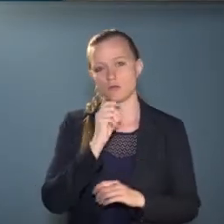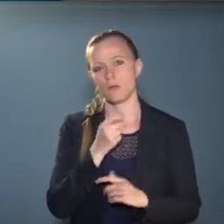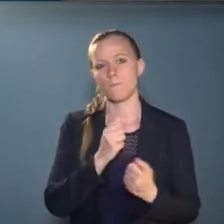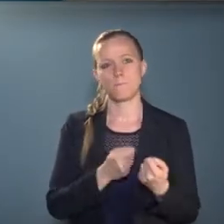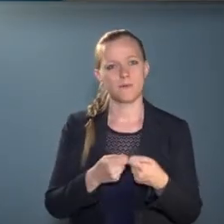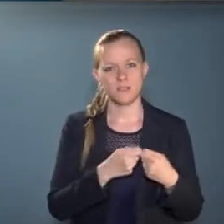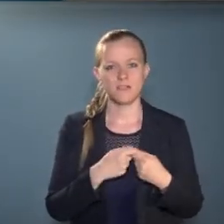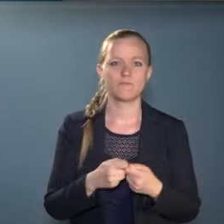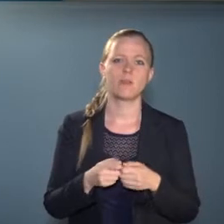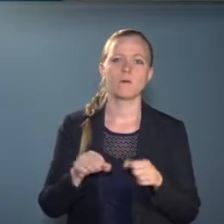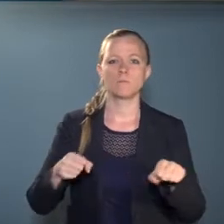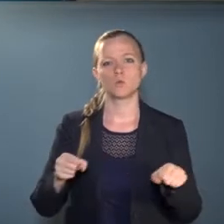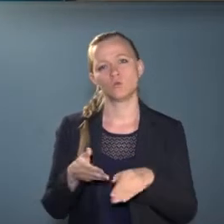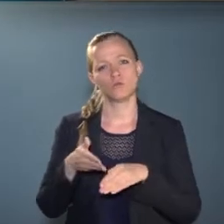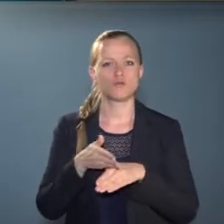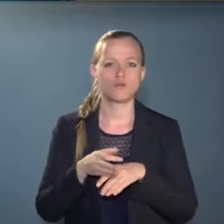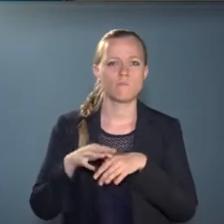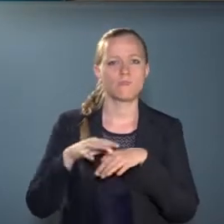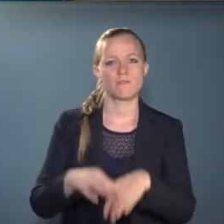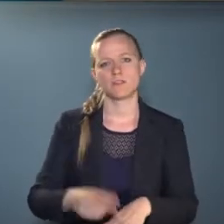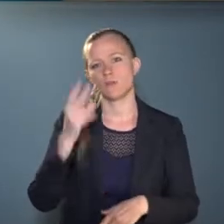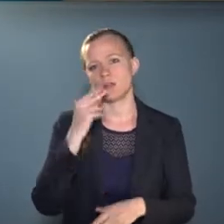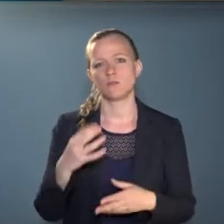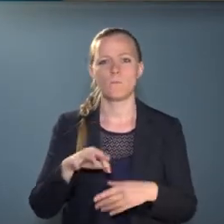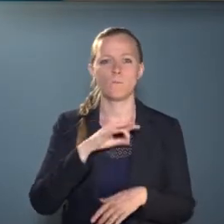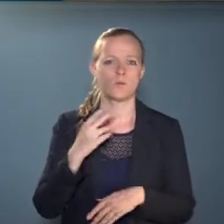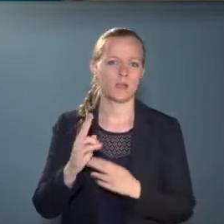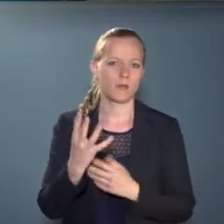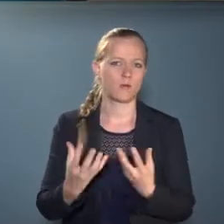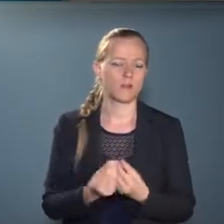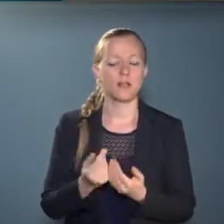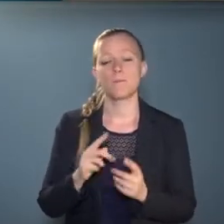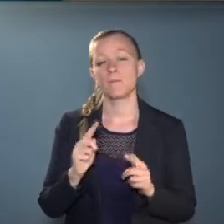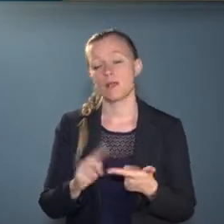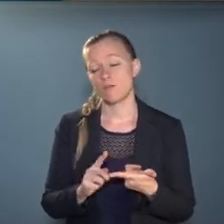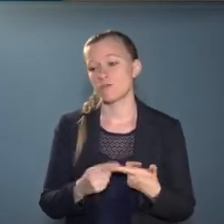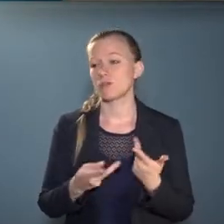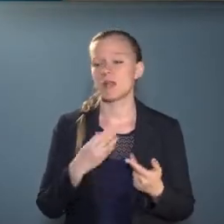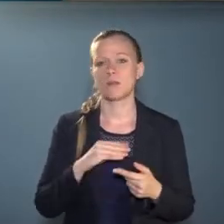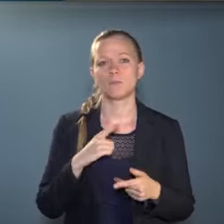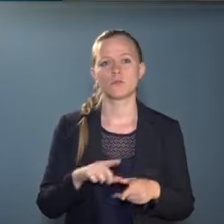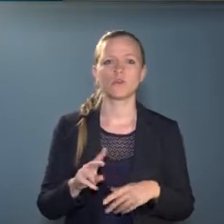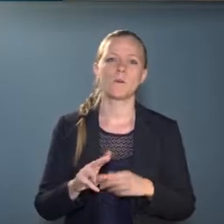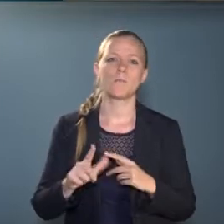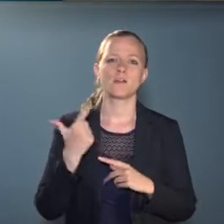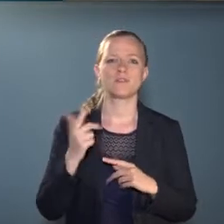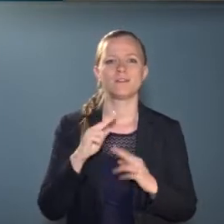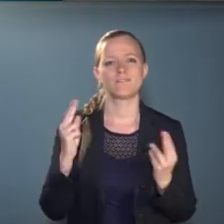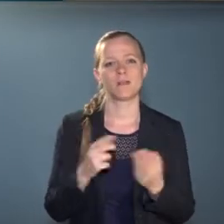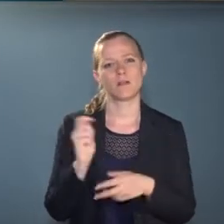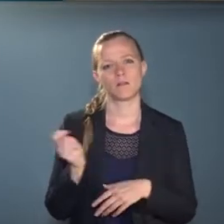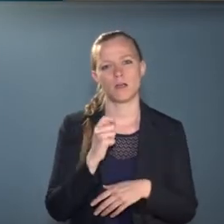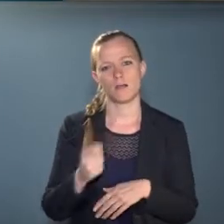ezekkel a motoros felvezető polgárőrökkel, rendőrökkel. A másik az, hogy a kellemes színfoltja volt a II. Világháborús járműveknek